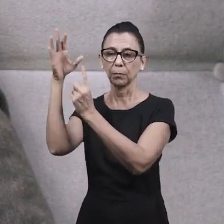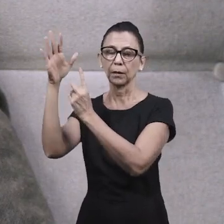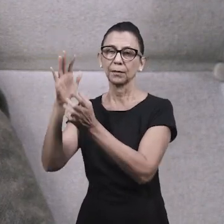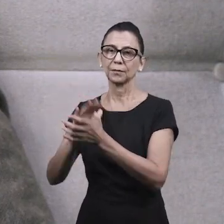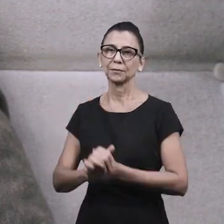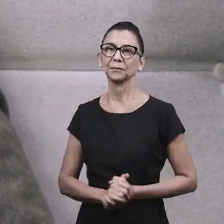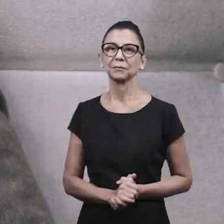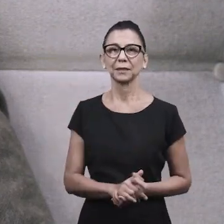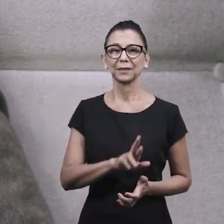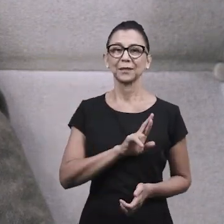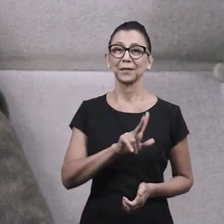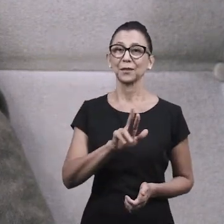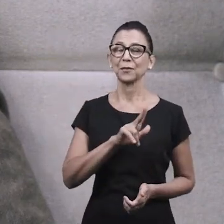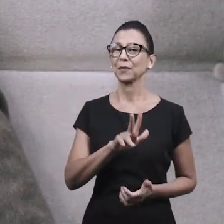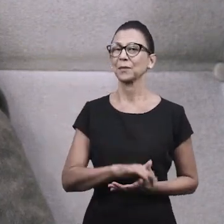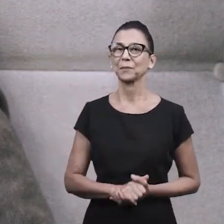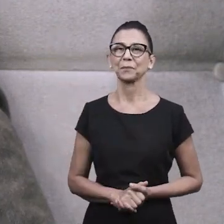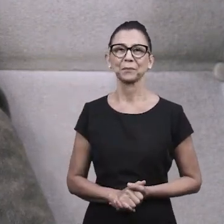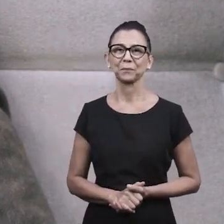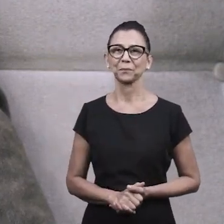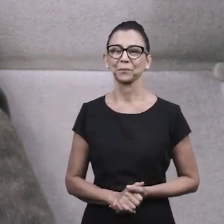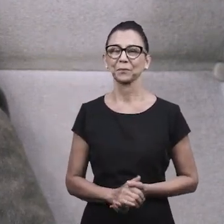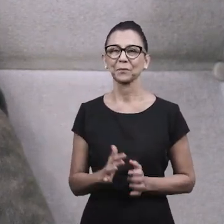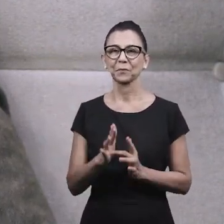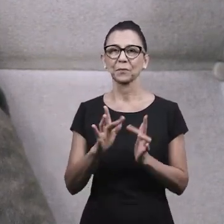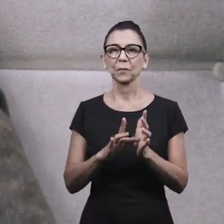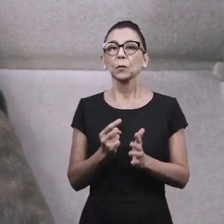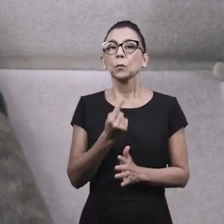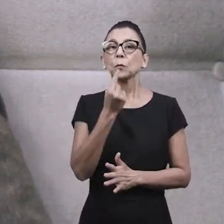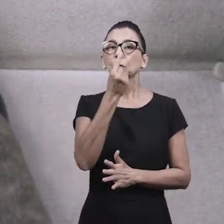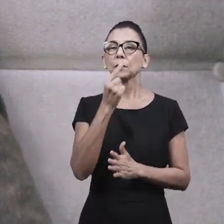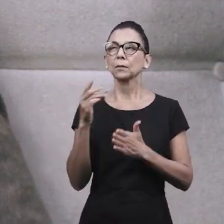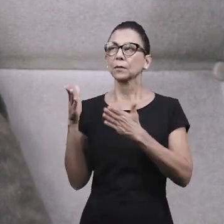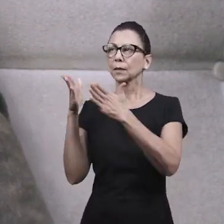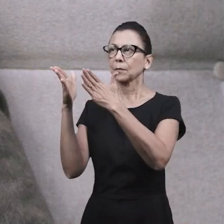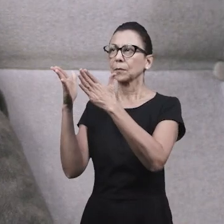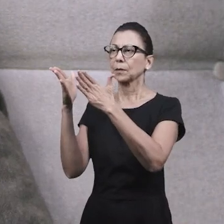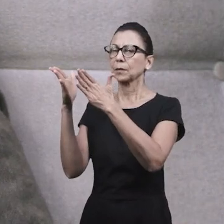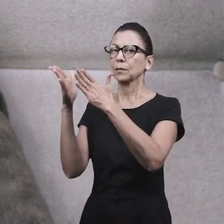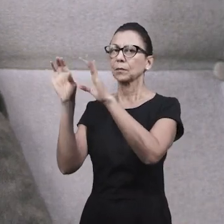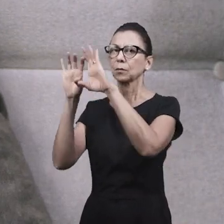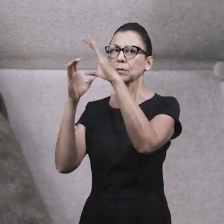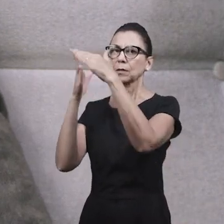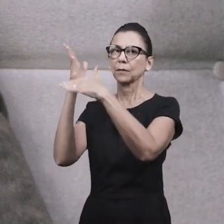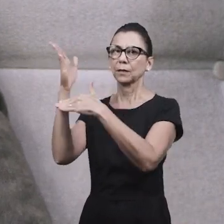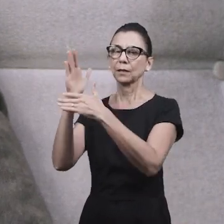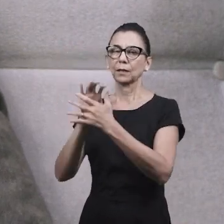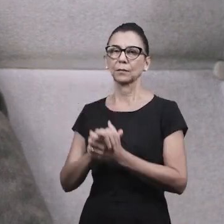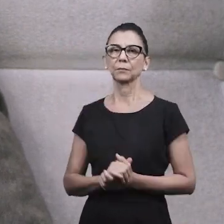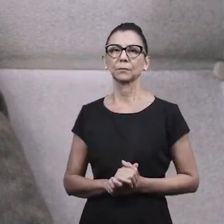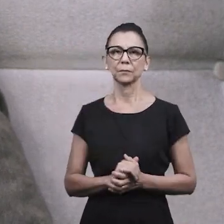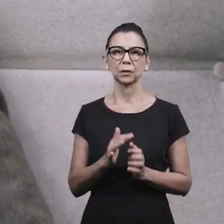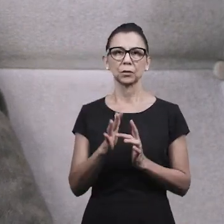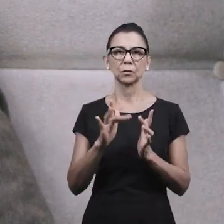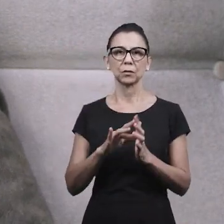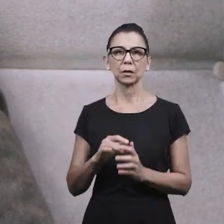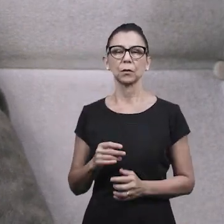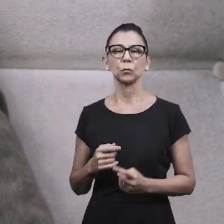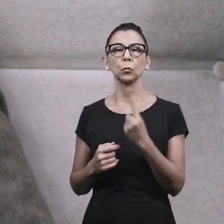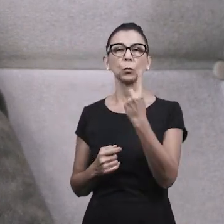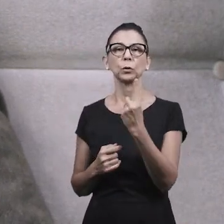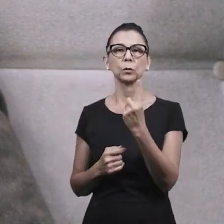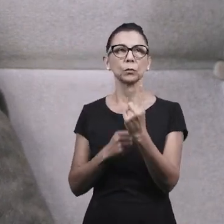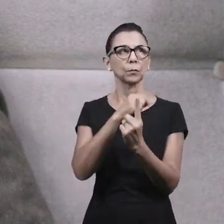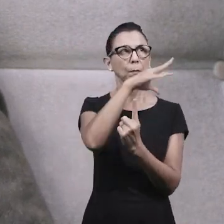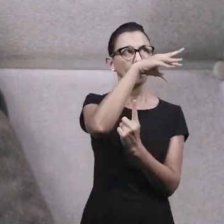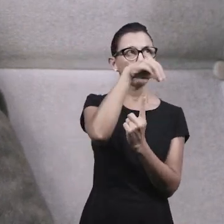Jésus est le seul chemin, le seul médiateur. L'homme, il peut aller